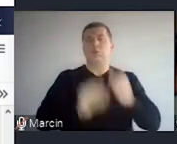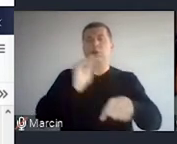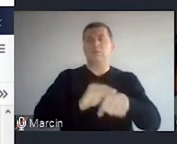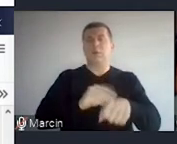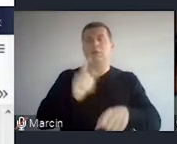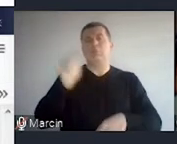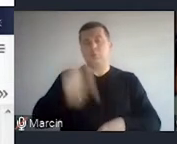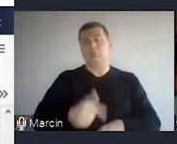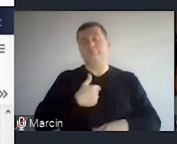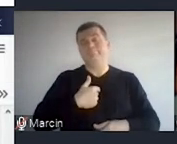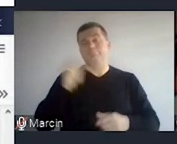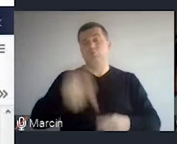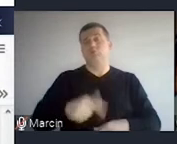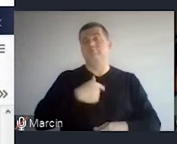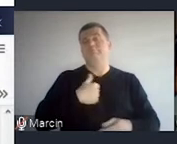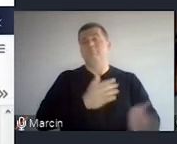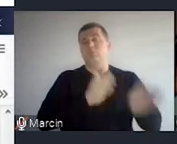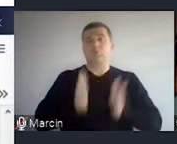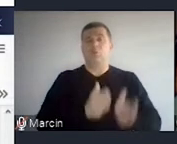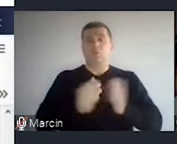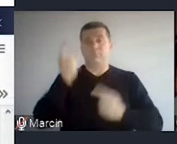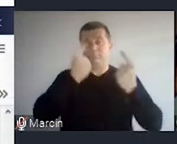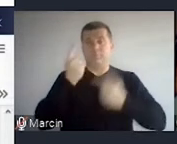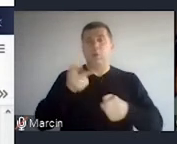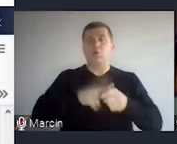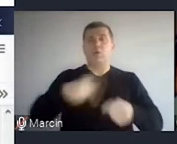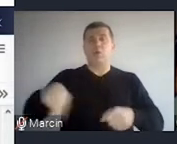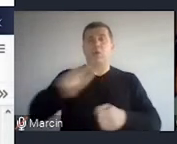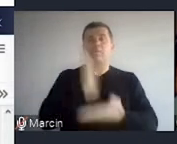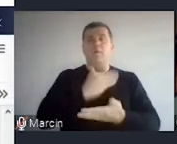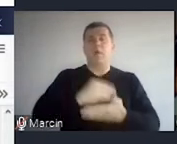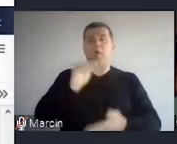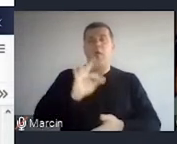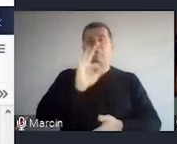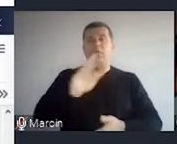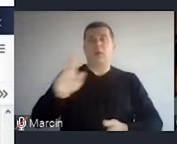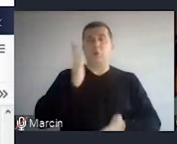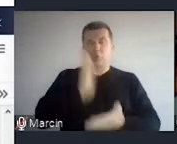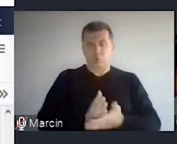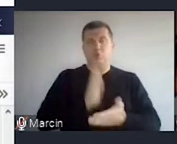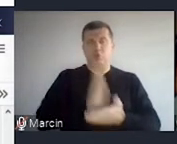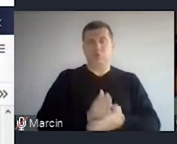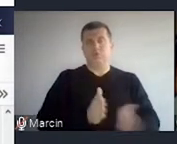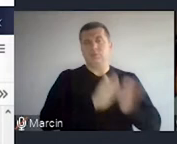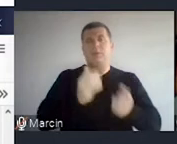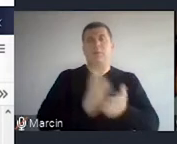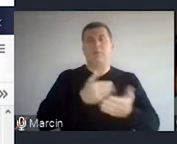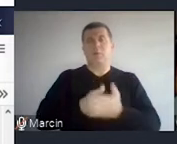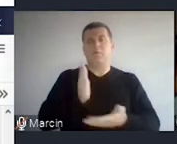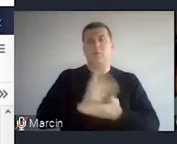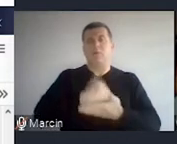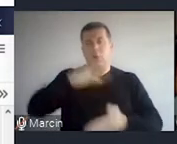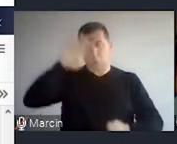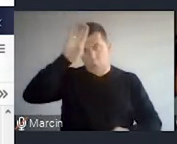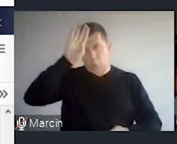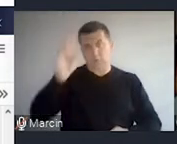się musimy liczyć, na to się musimy przygotować. Niektóre województwa w FRR-ze już się przygotowały. Na przykład województwo łódzkie,